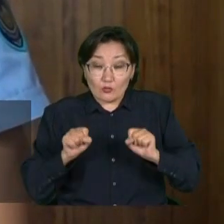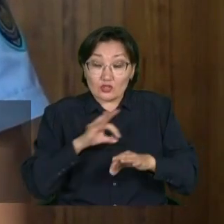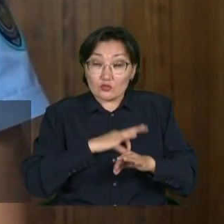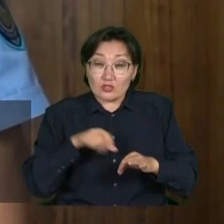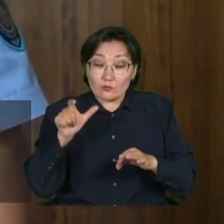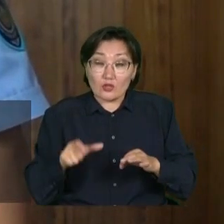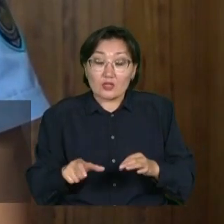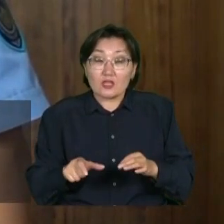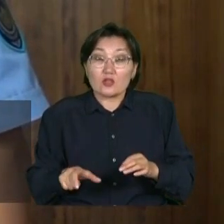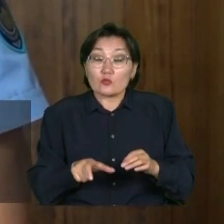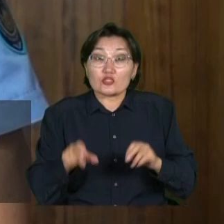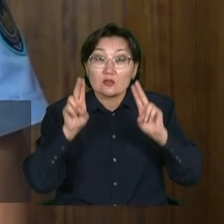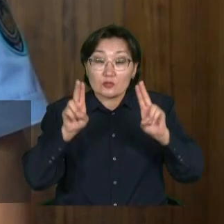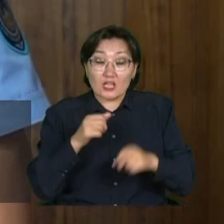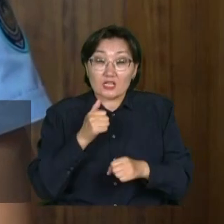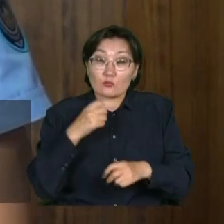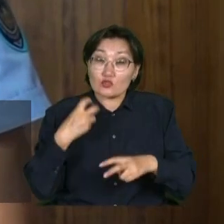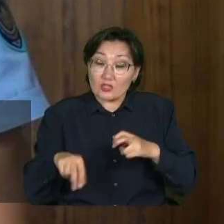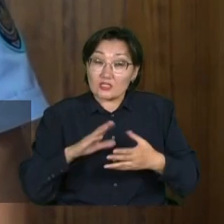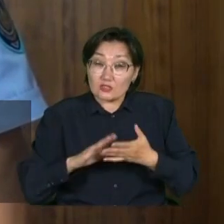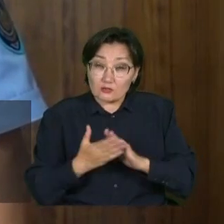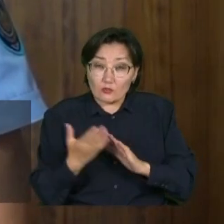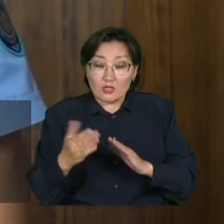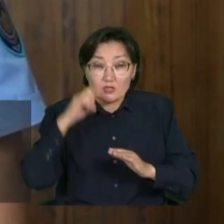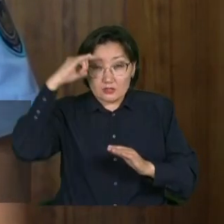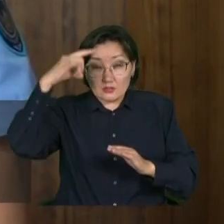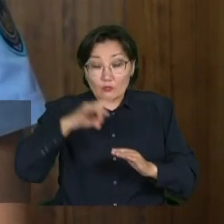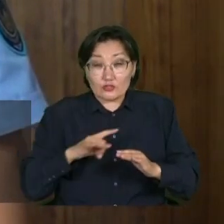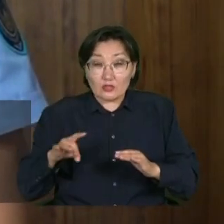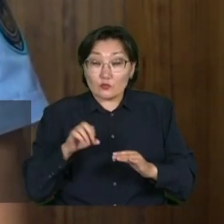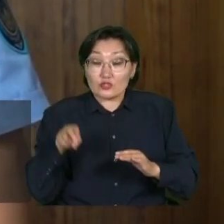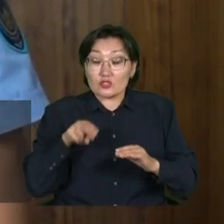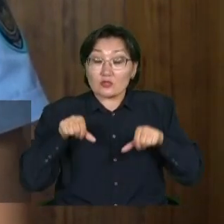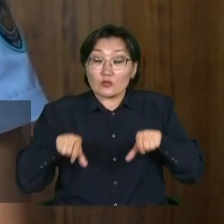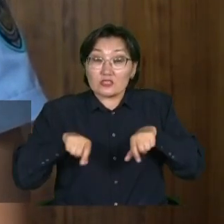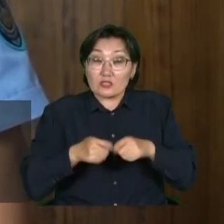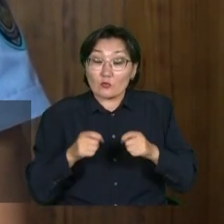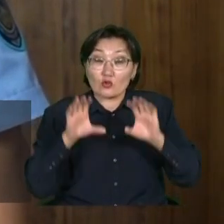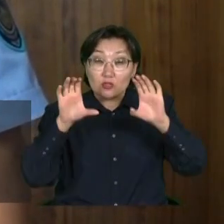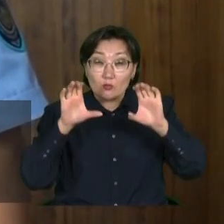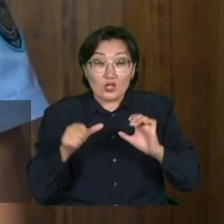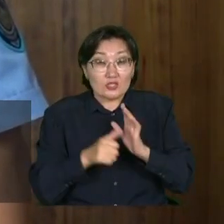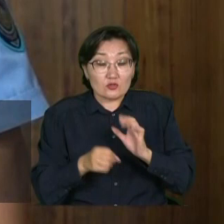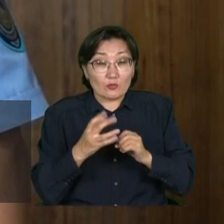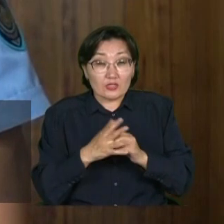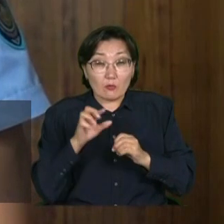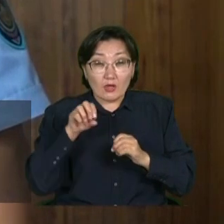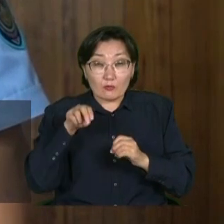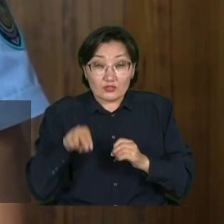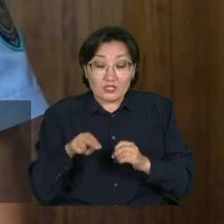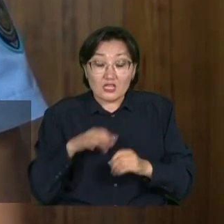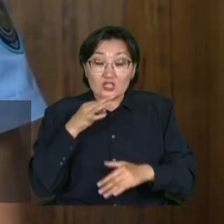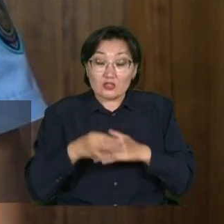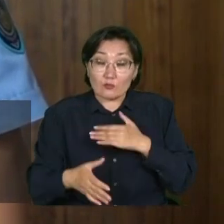жол жүрісі ережелерін қатаң бұзатын жағдайда, олар Қазақстан Республикасының әкімшілік құқық бұзушылық туралы кодексінің 615-ші бабымен